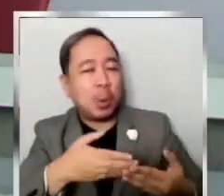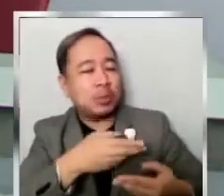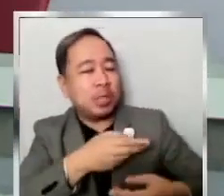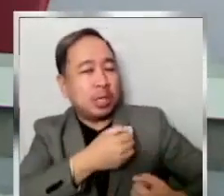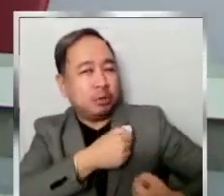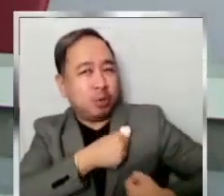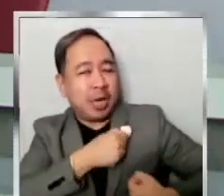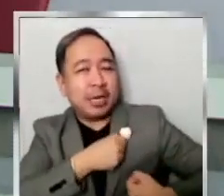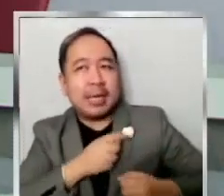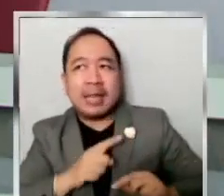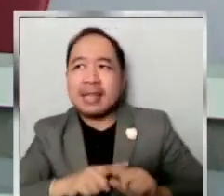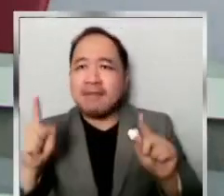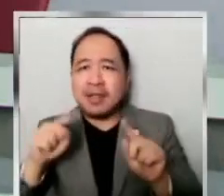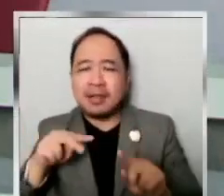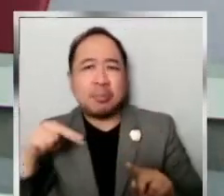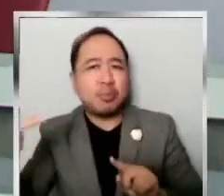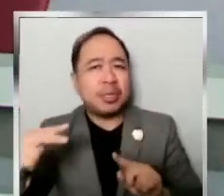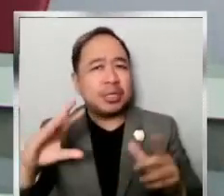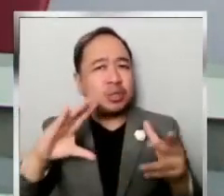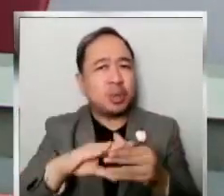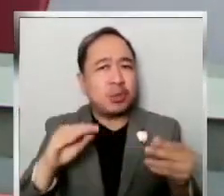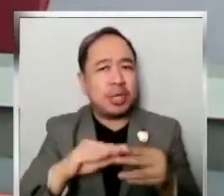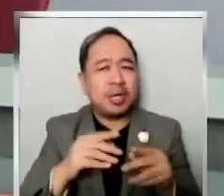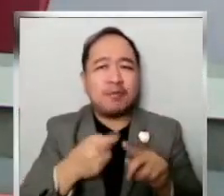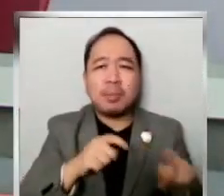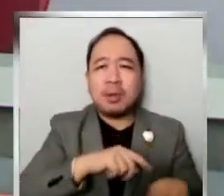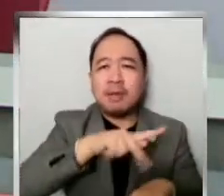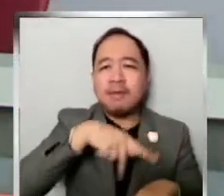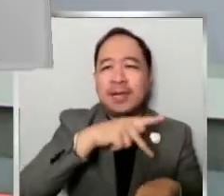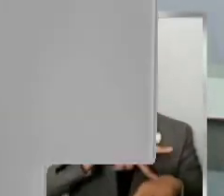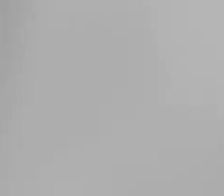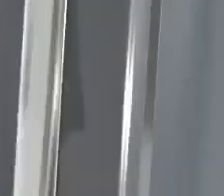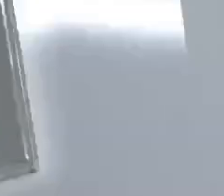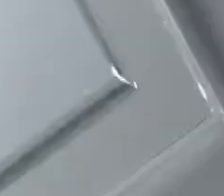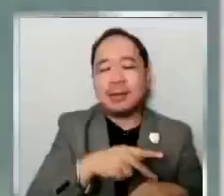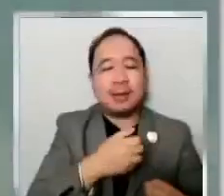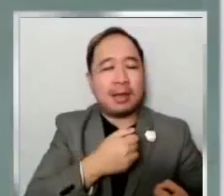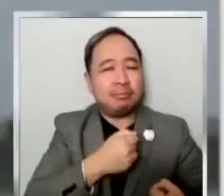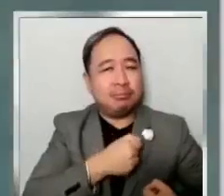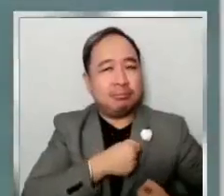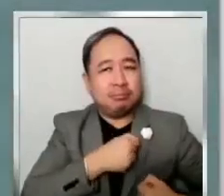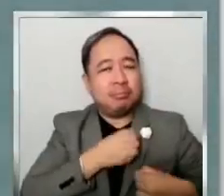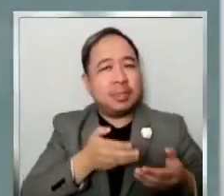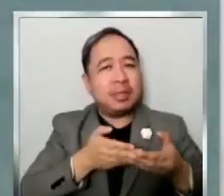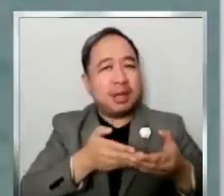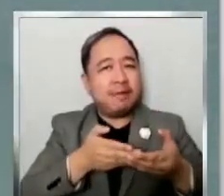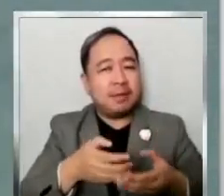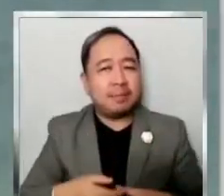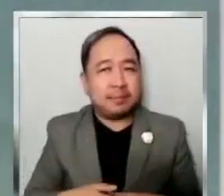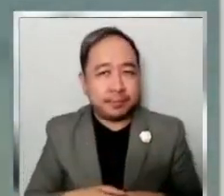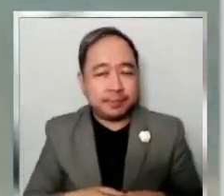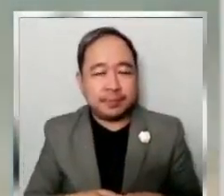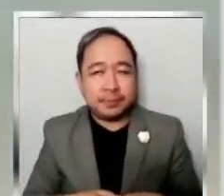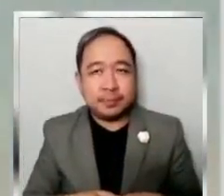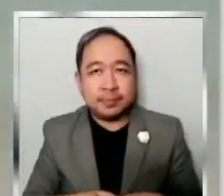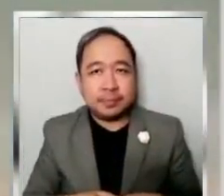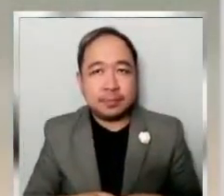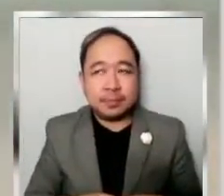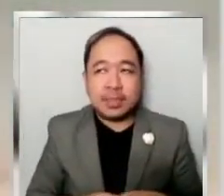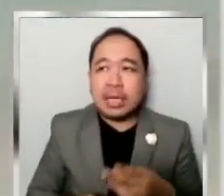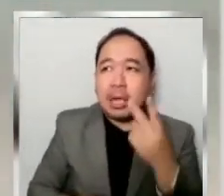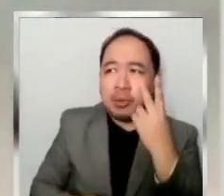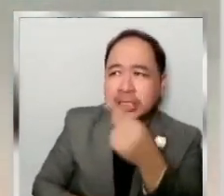sanib puwersang tinutukan ni Rafi Tima at JP Soriano. Coast Guard ng China, oh. Ito na sa breaker.